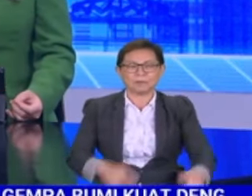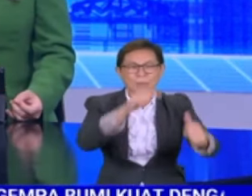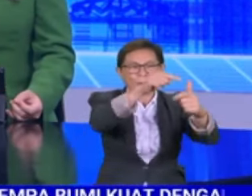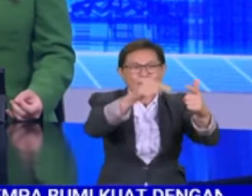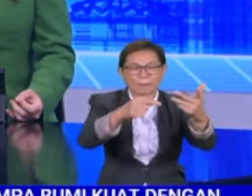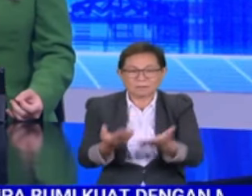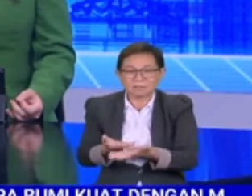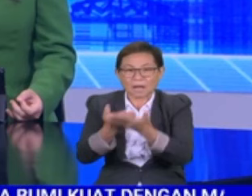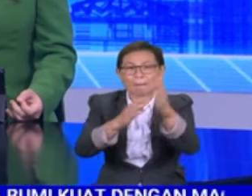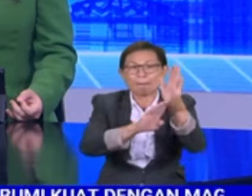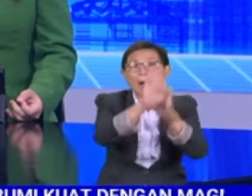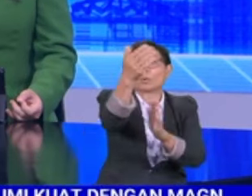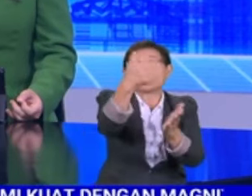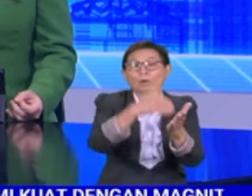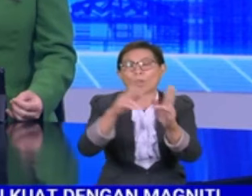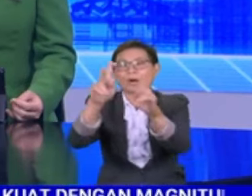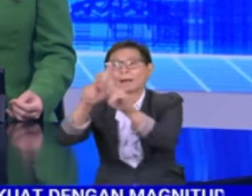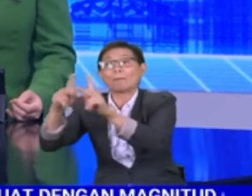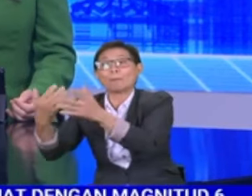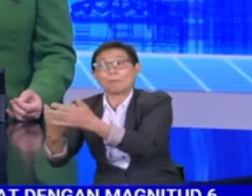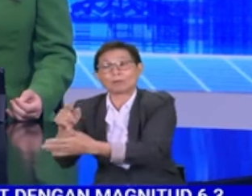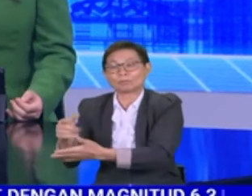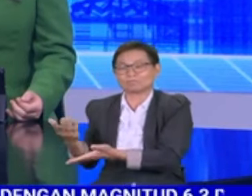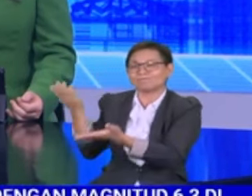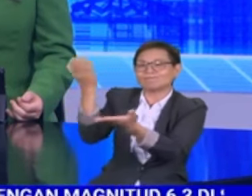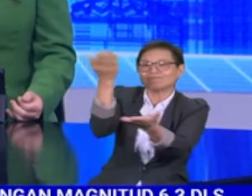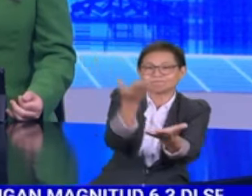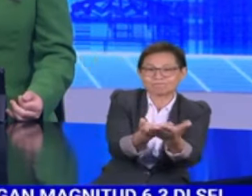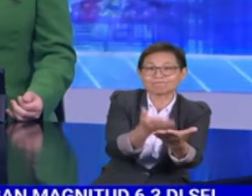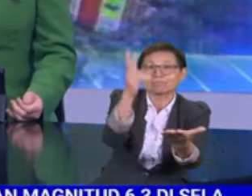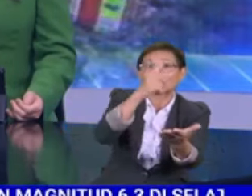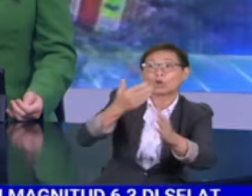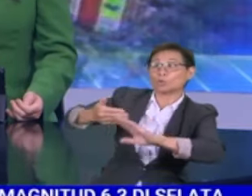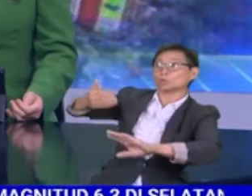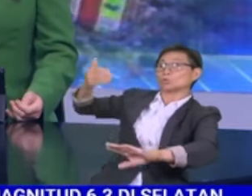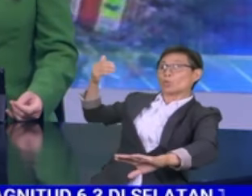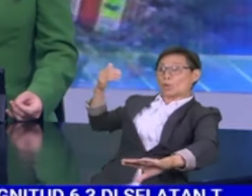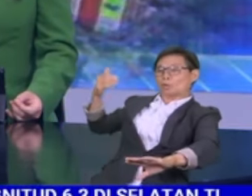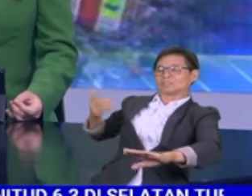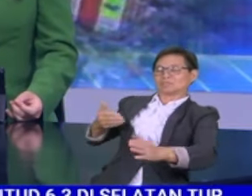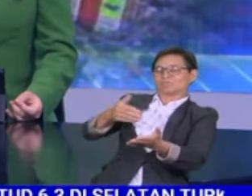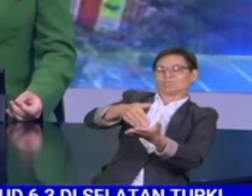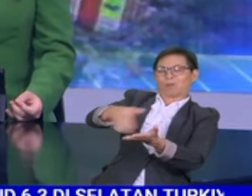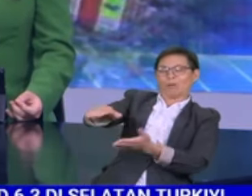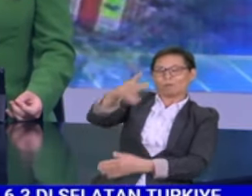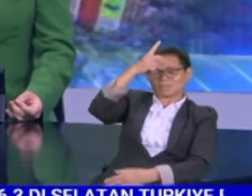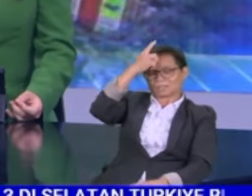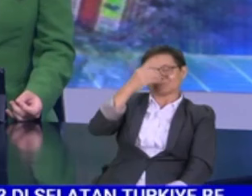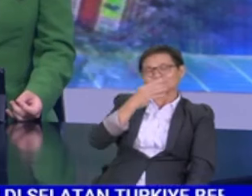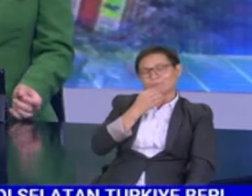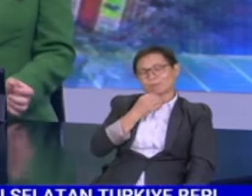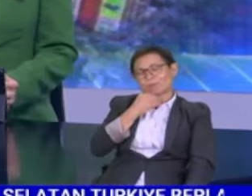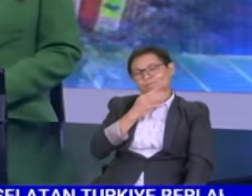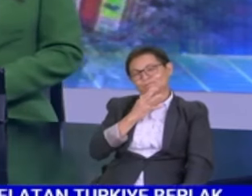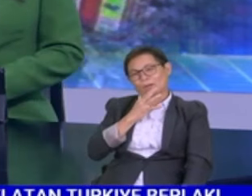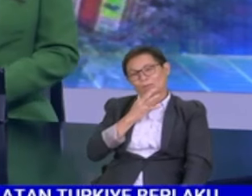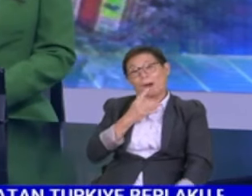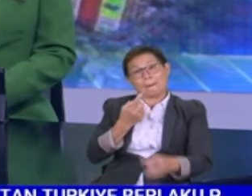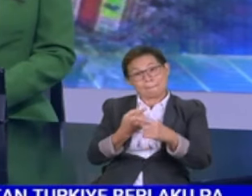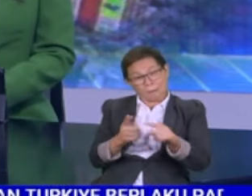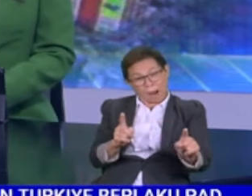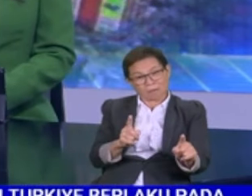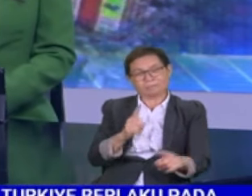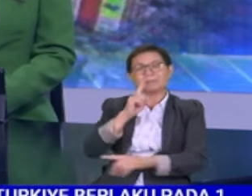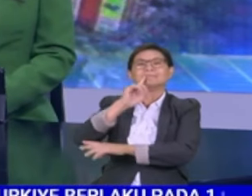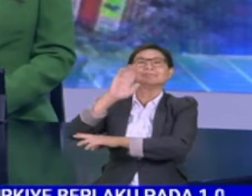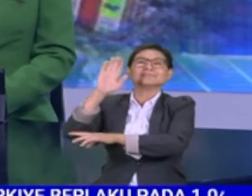Beberapa cadangan pembangunan semula kampung baru yang dikemukakan kerajaan sebelum ini ditolak. Datuk Seri Anwar Ibrahim berkata sebaliknya